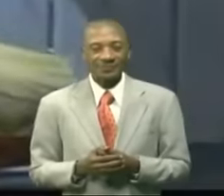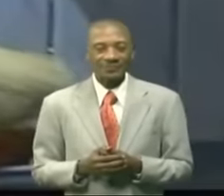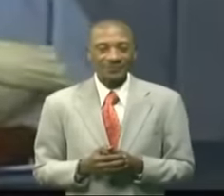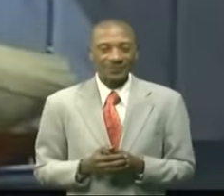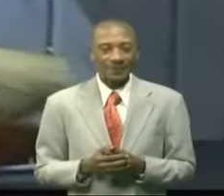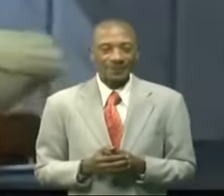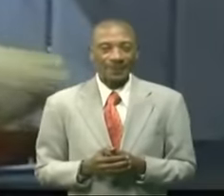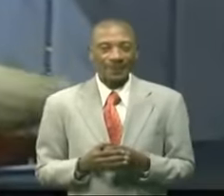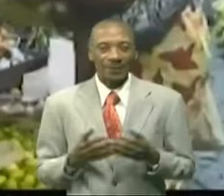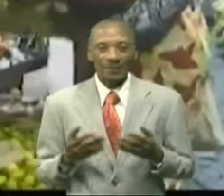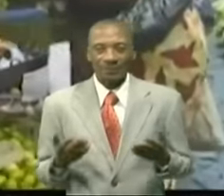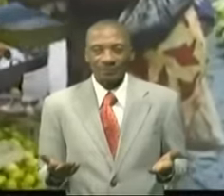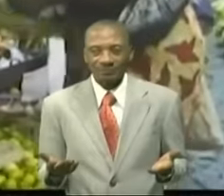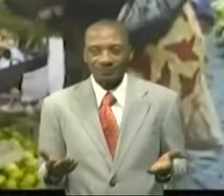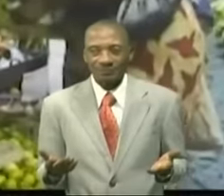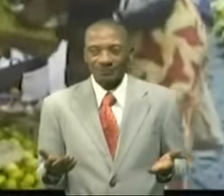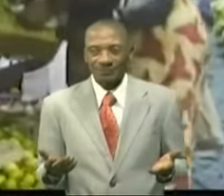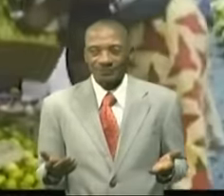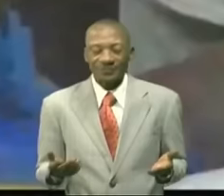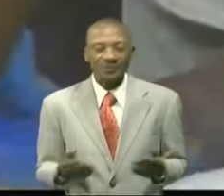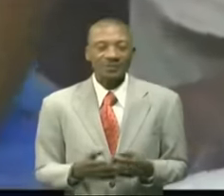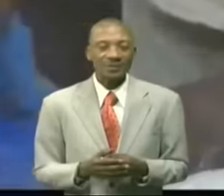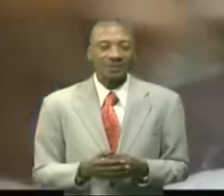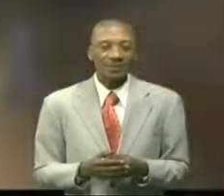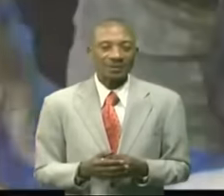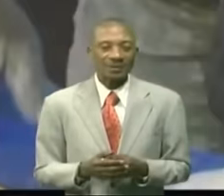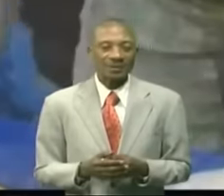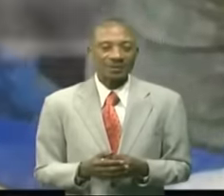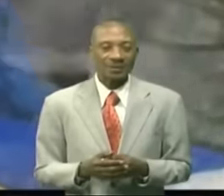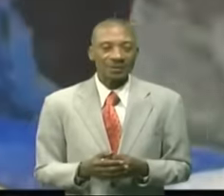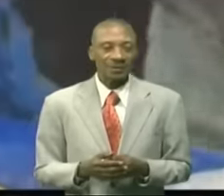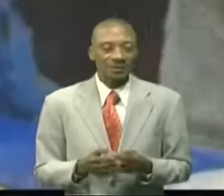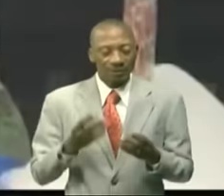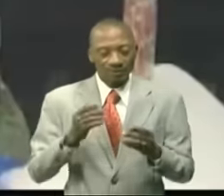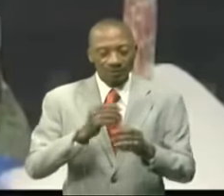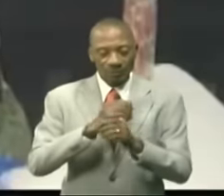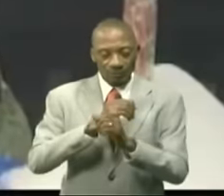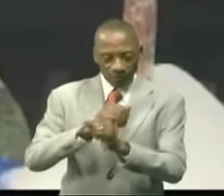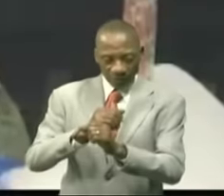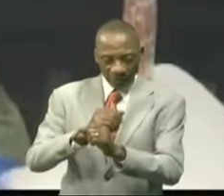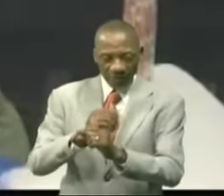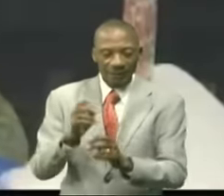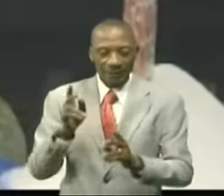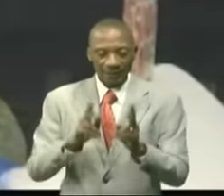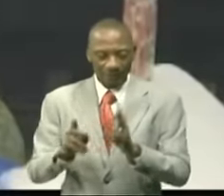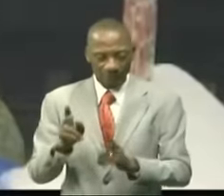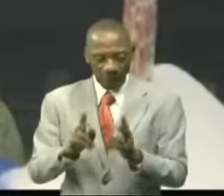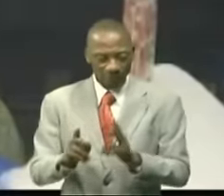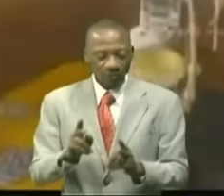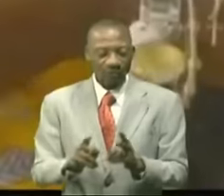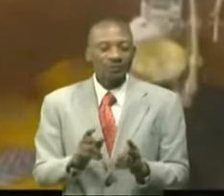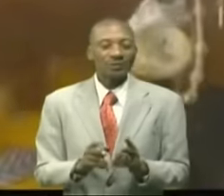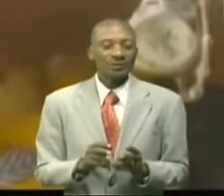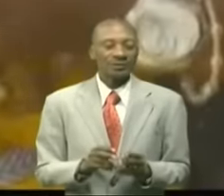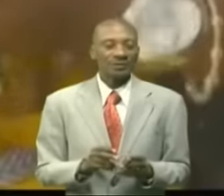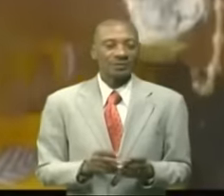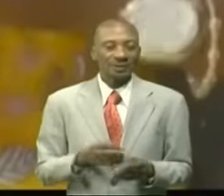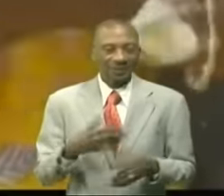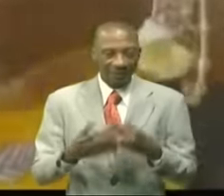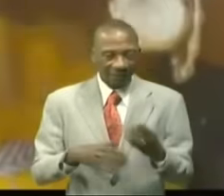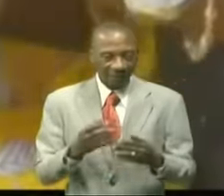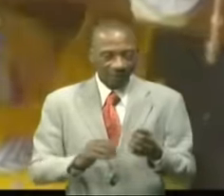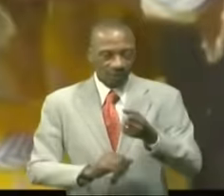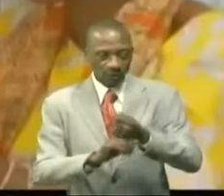pour stabiliser la monnaie et protéger le pouvoir d'achat de la population produisent des effets notables. Parmi ces